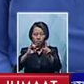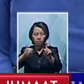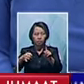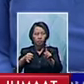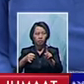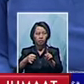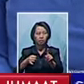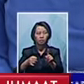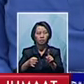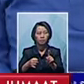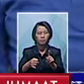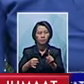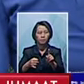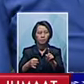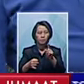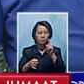awam.